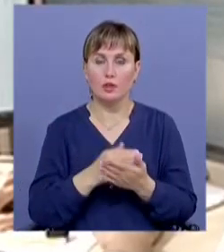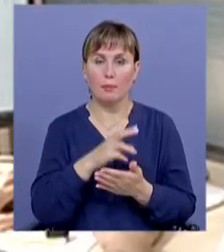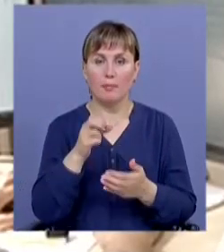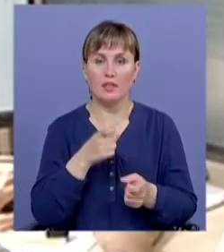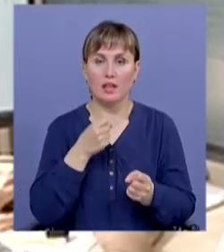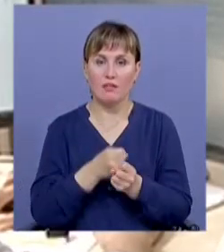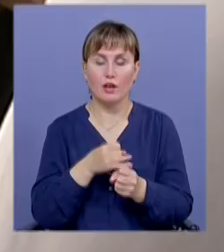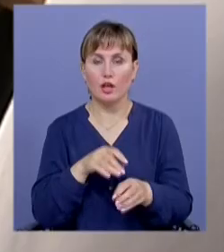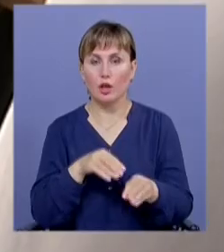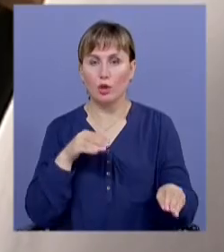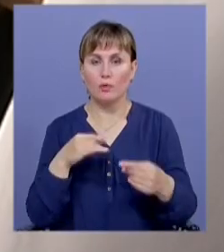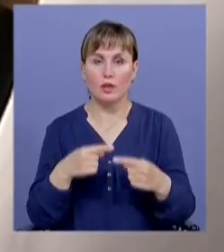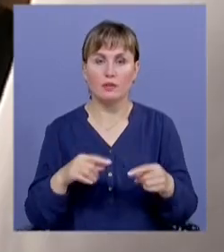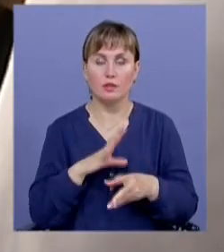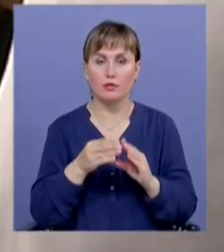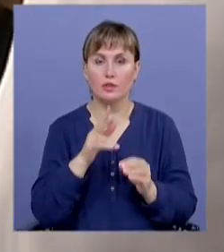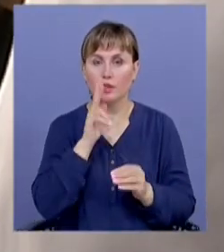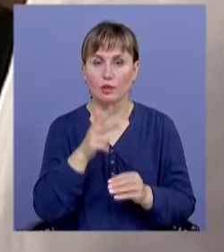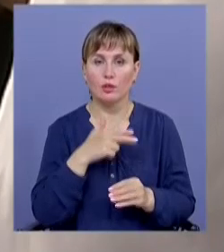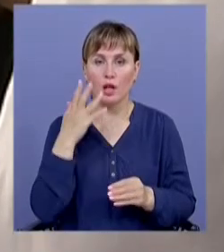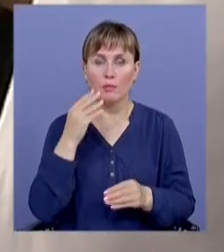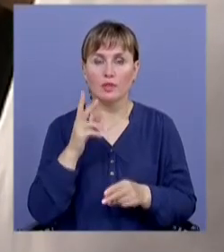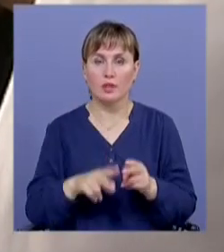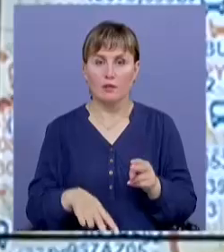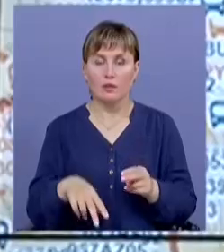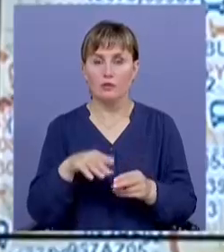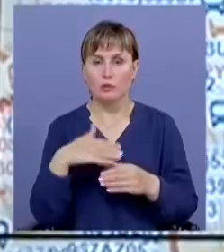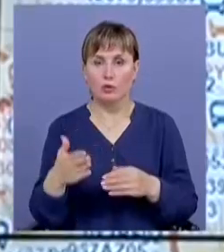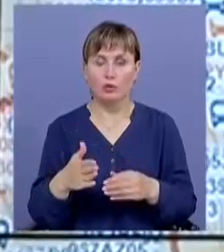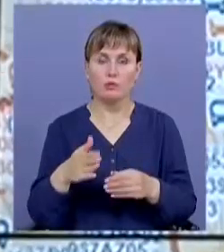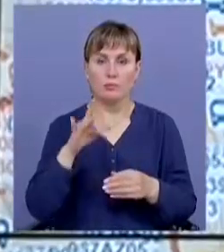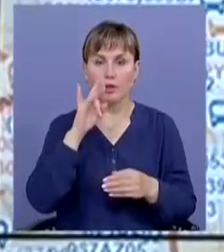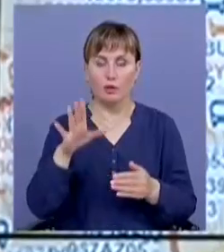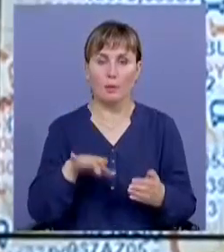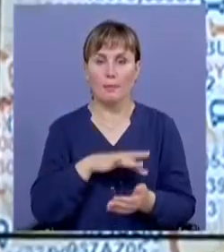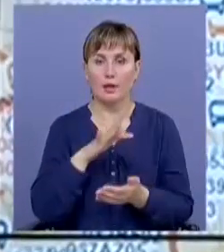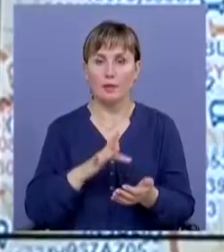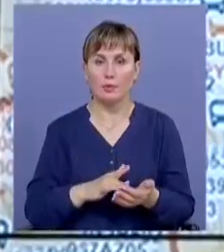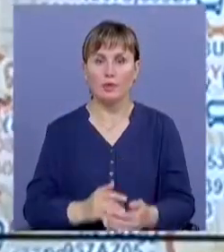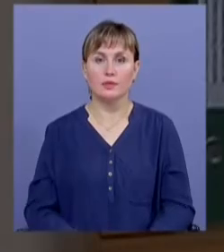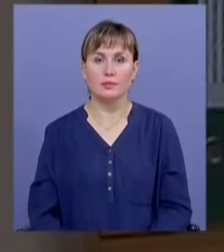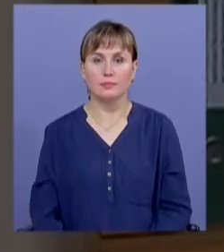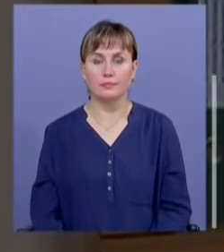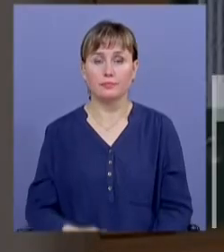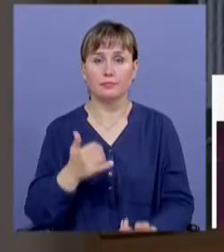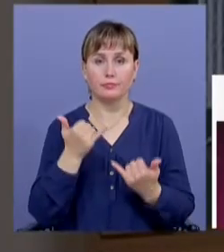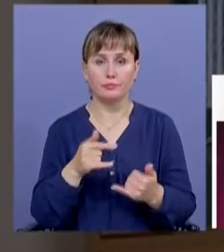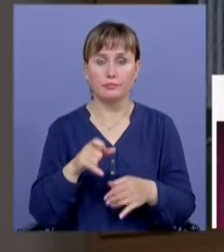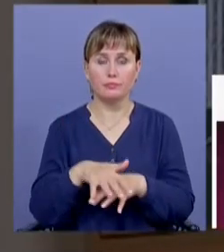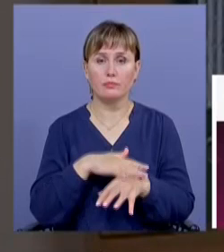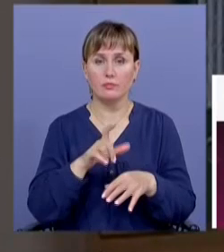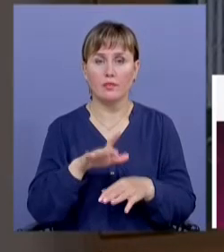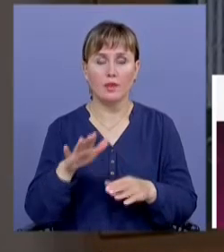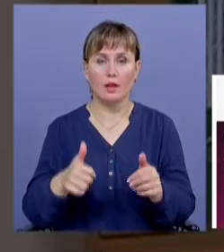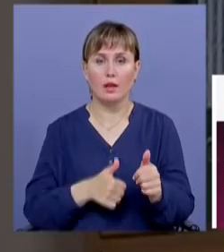аварий, пробок и коррупции. Всего за 3 года Алматы завершил рывок в сторону именитого мегаполиса. Сейчас за пассажирами водители не